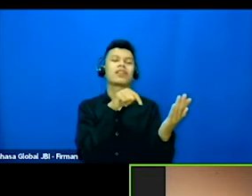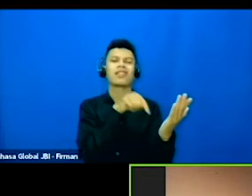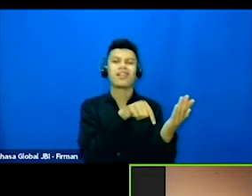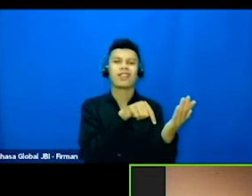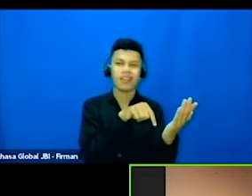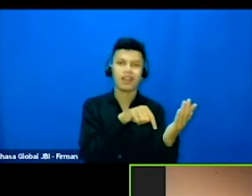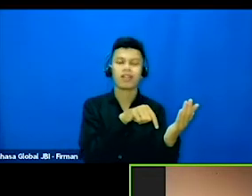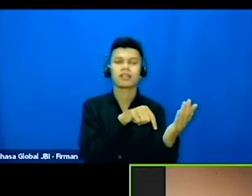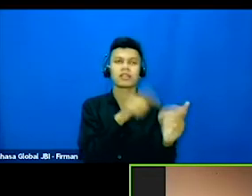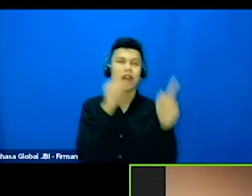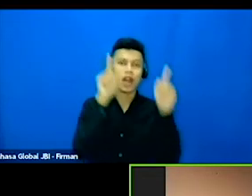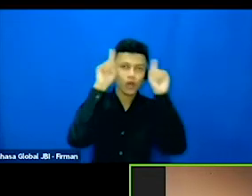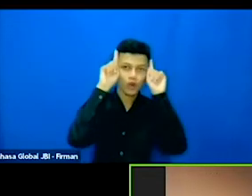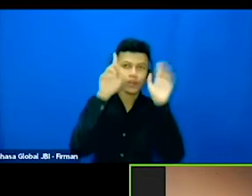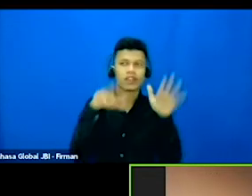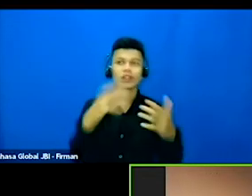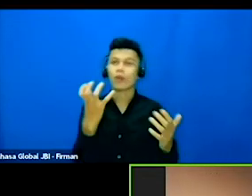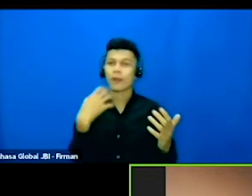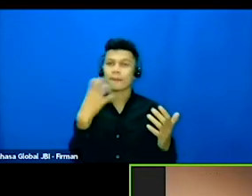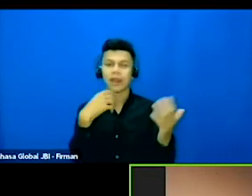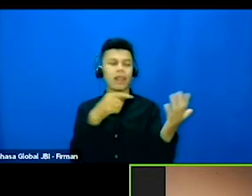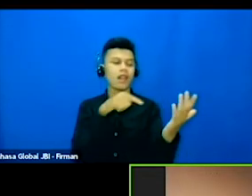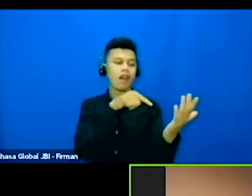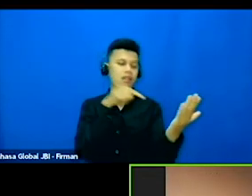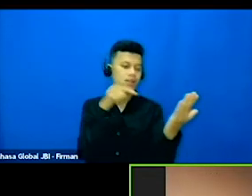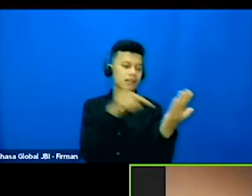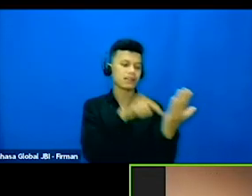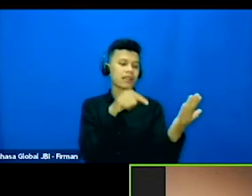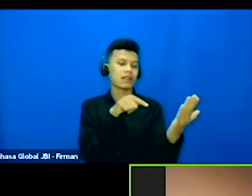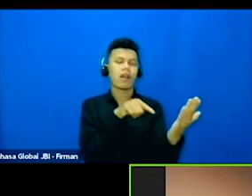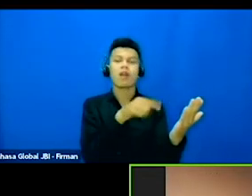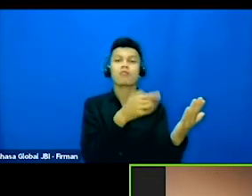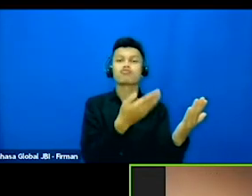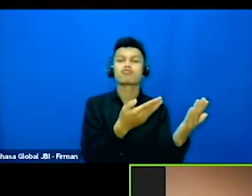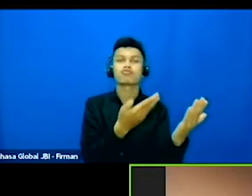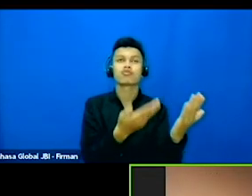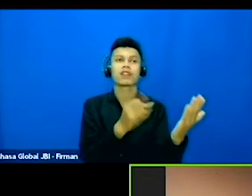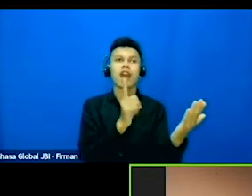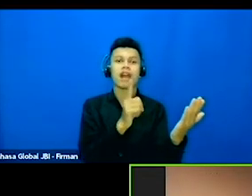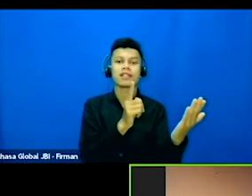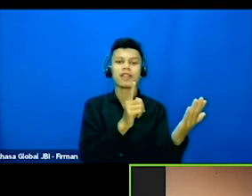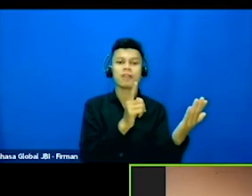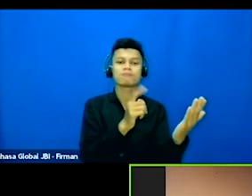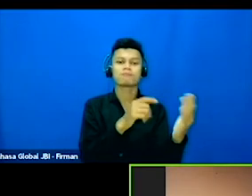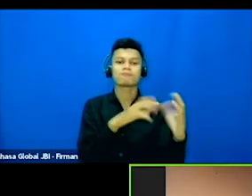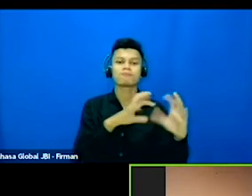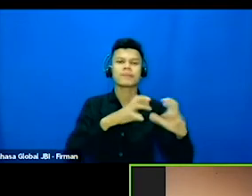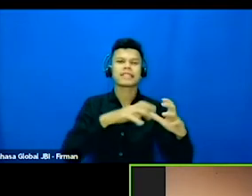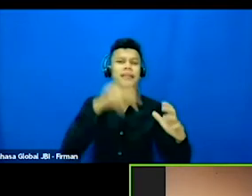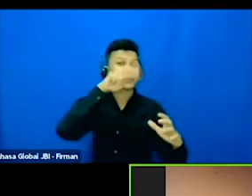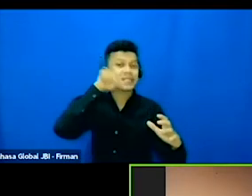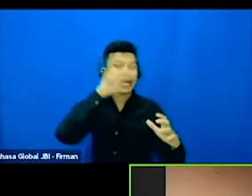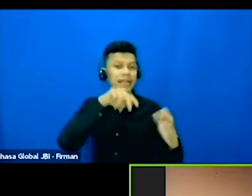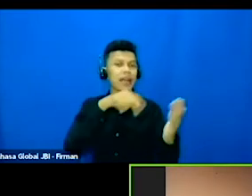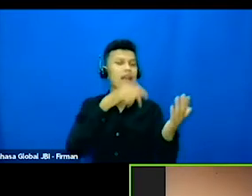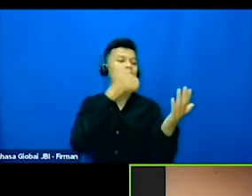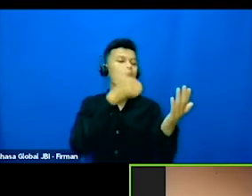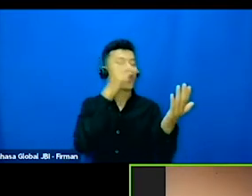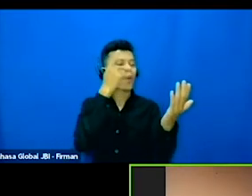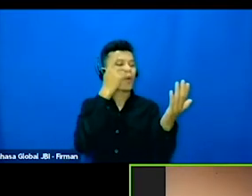yang ada di Android maupun iOS misalnya akan ada misalnya search engine gimana orang